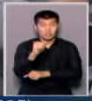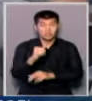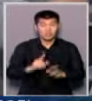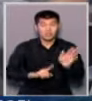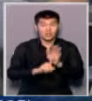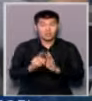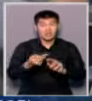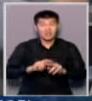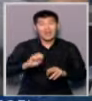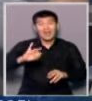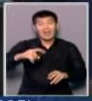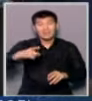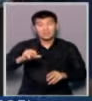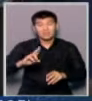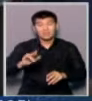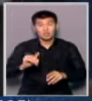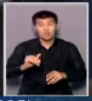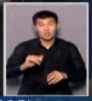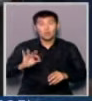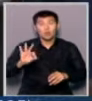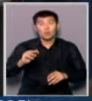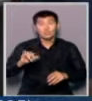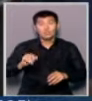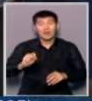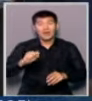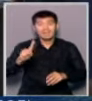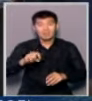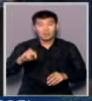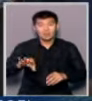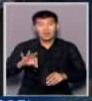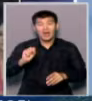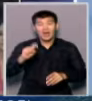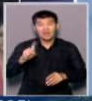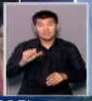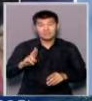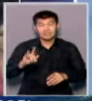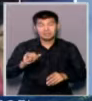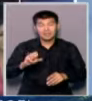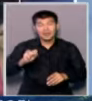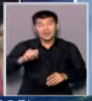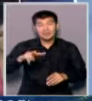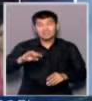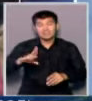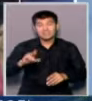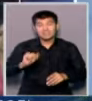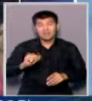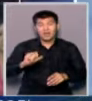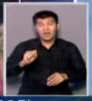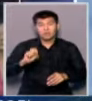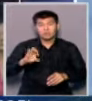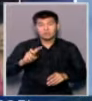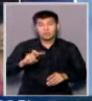тоқталсақ, олар Айгерім Кенжеғали, Өтеп Абдулиев, Азамат Утенов, Азамат Қисметов, Алексей Кузин, Асембек